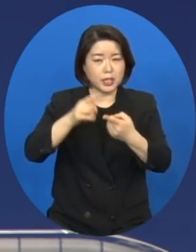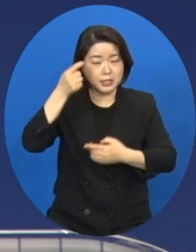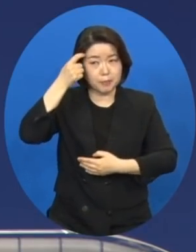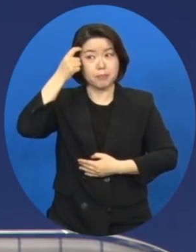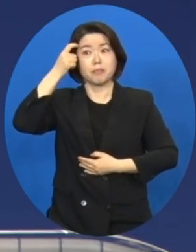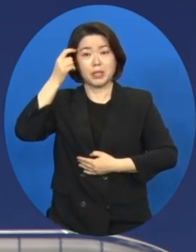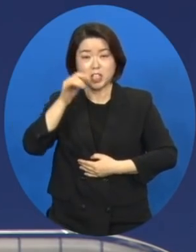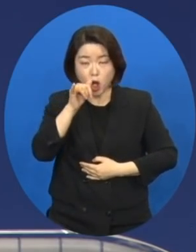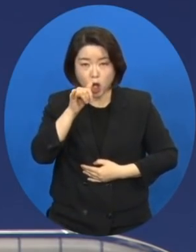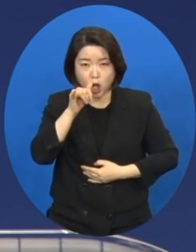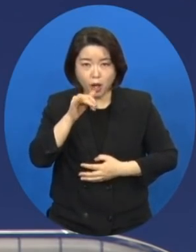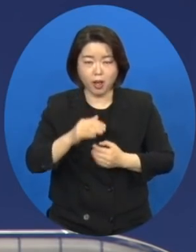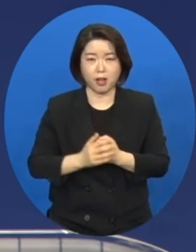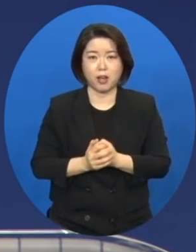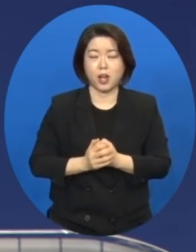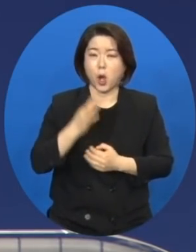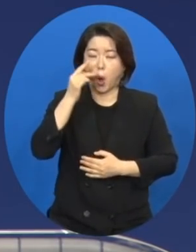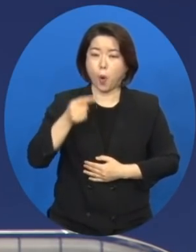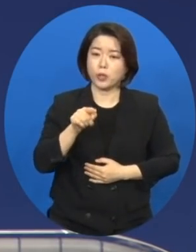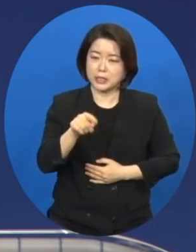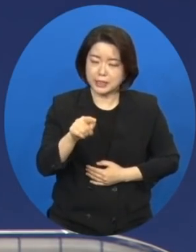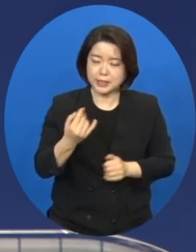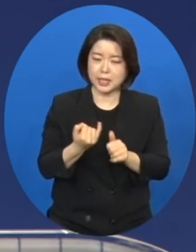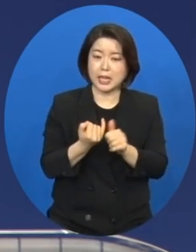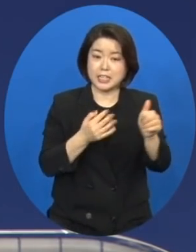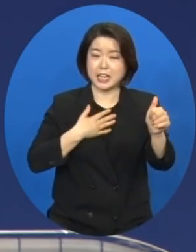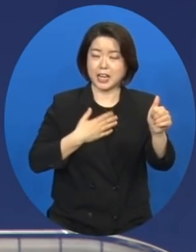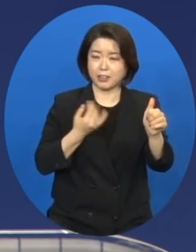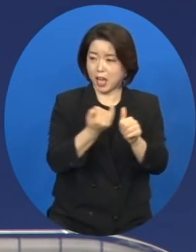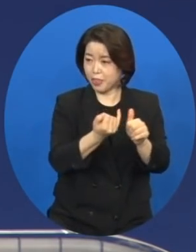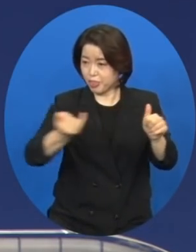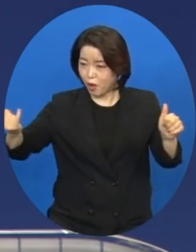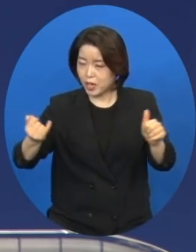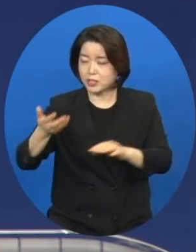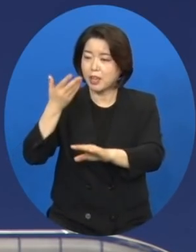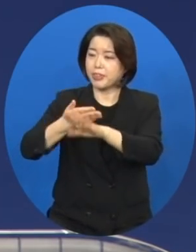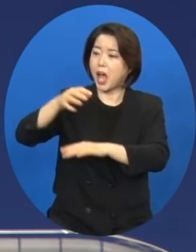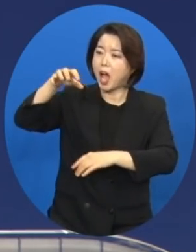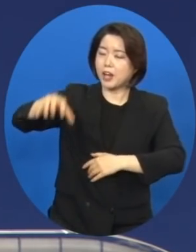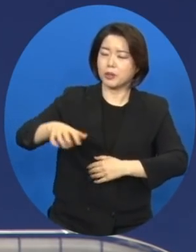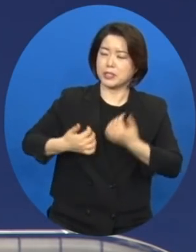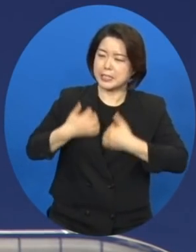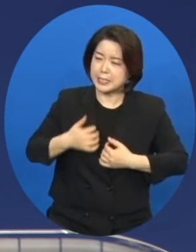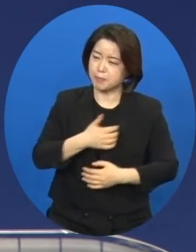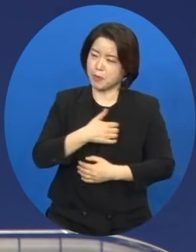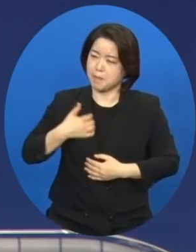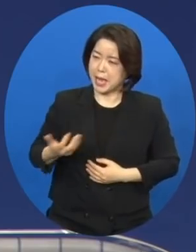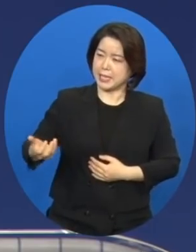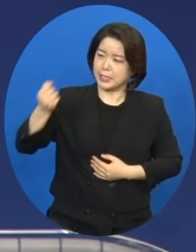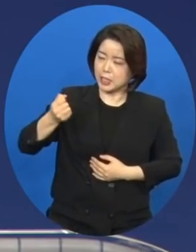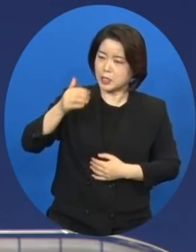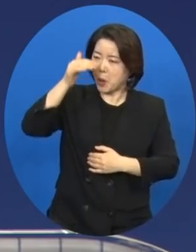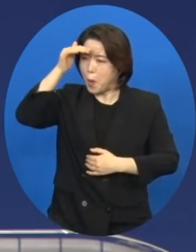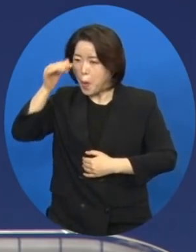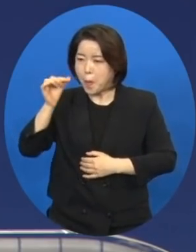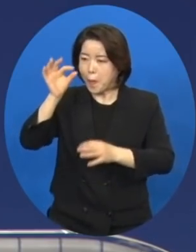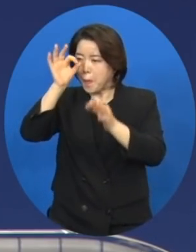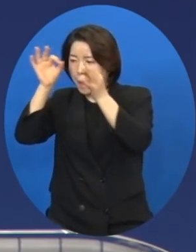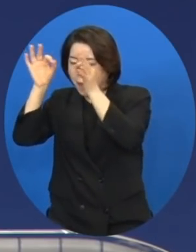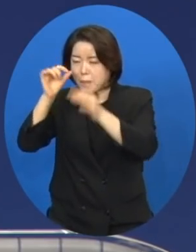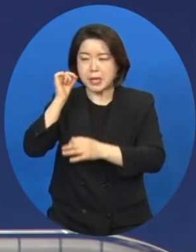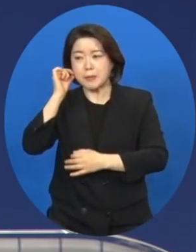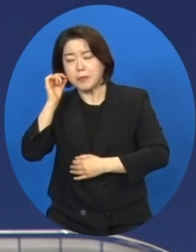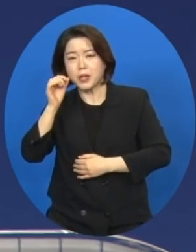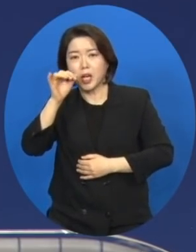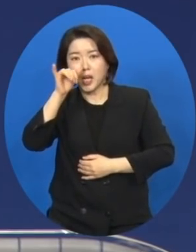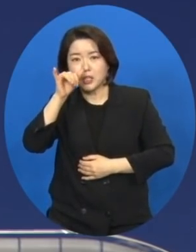거죠. 혹시 너가 신랑의 나를 버리고 다른 곳에서 기쁨과 만족을 누리려고 기웃거리지는